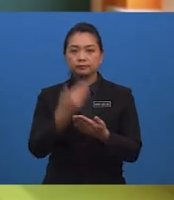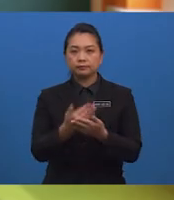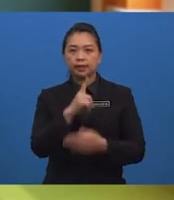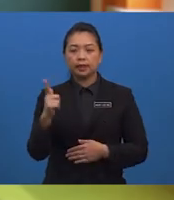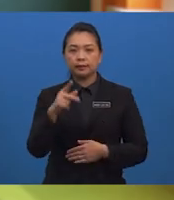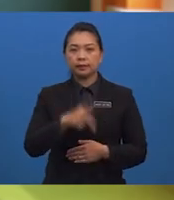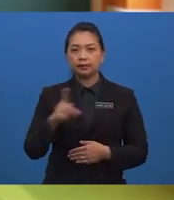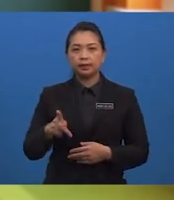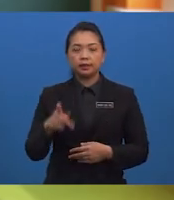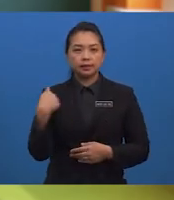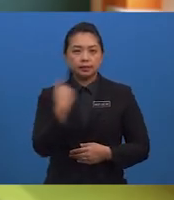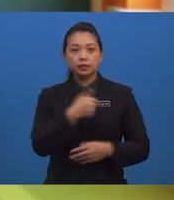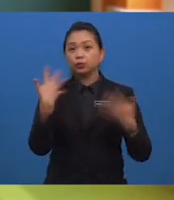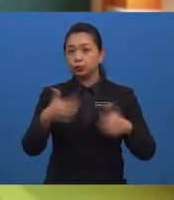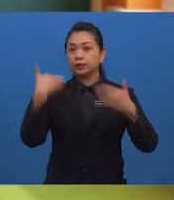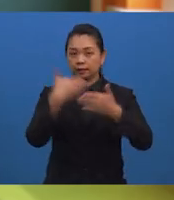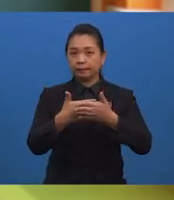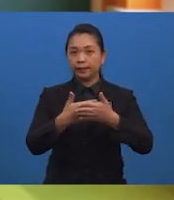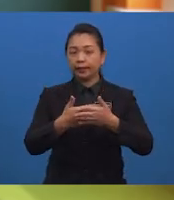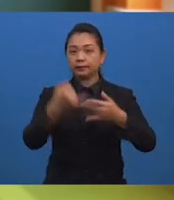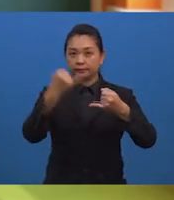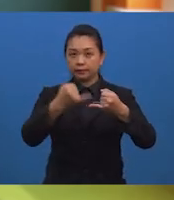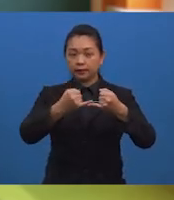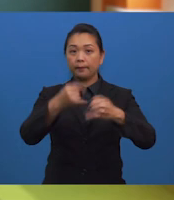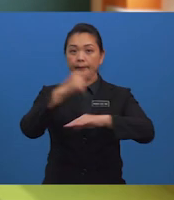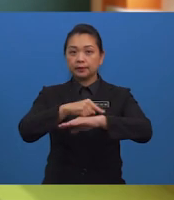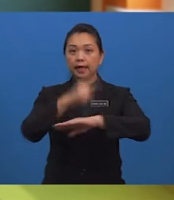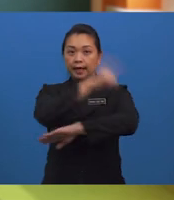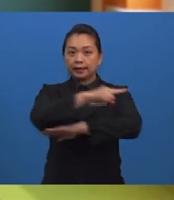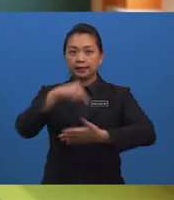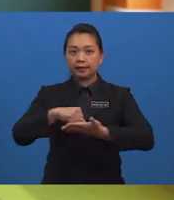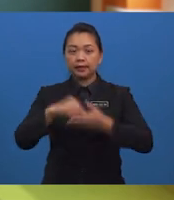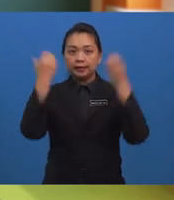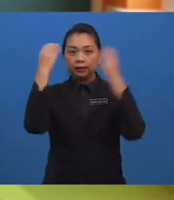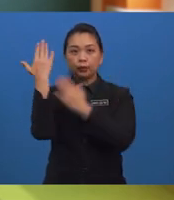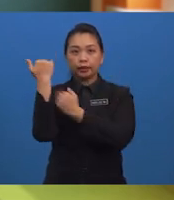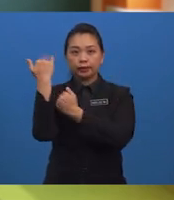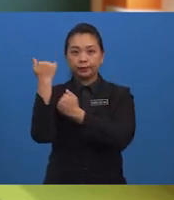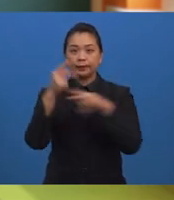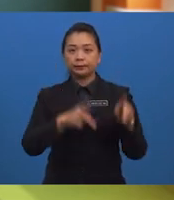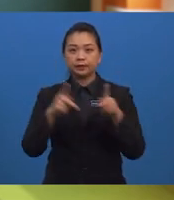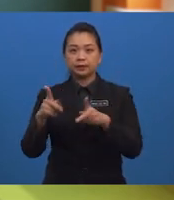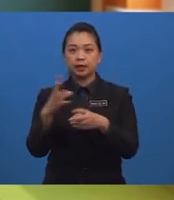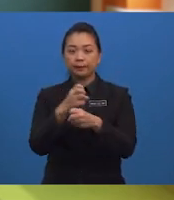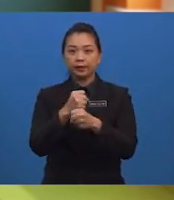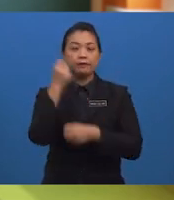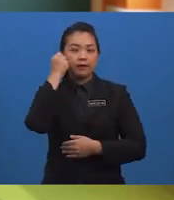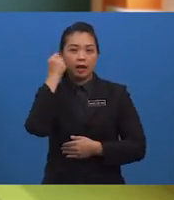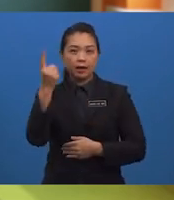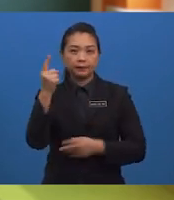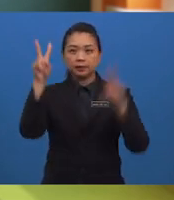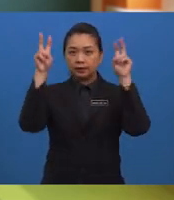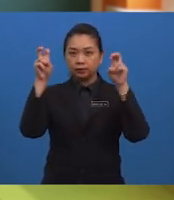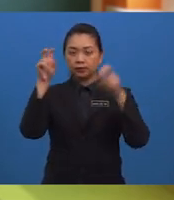Baiklah pelajar-pelajar, kita telah sampai ke penghujung masa pembelajaran kita hari ini. Cikgu berharap pelajar-pelajar dapat